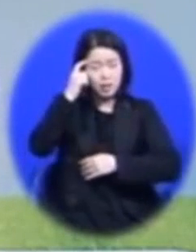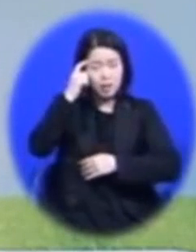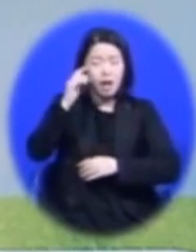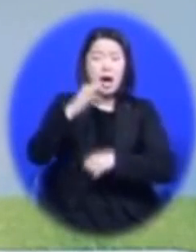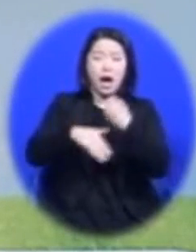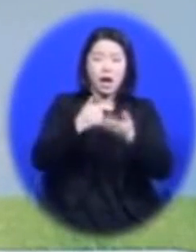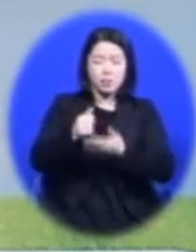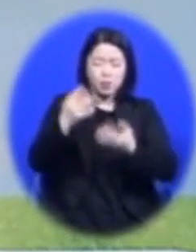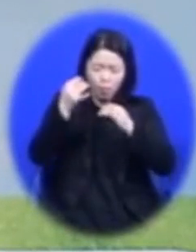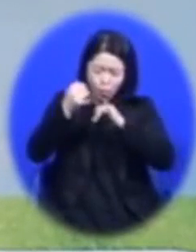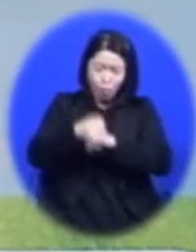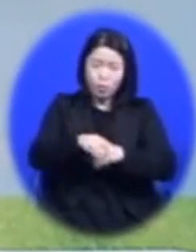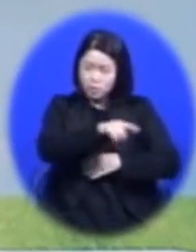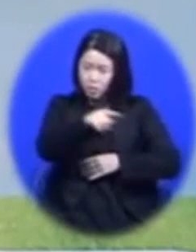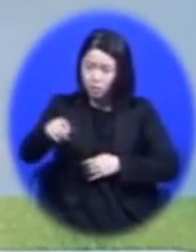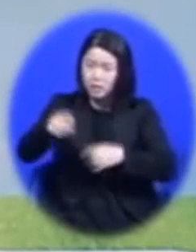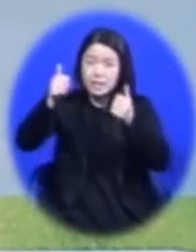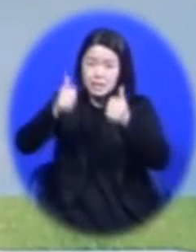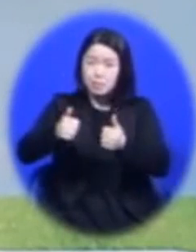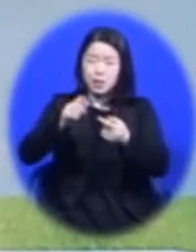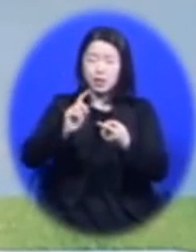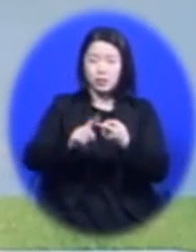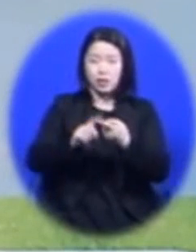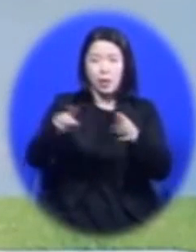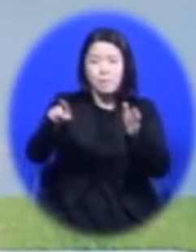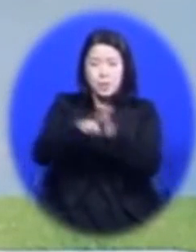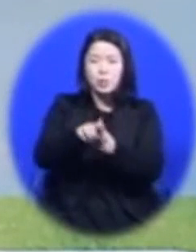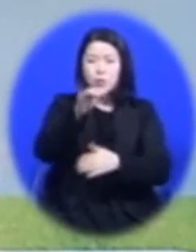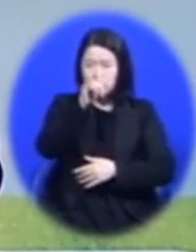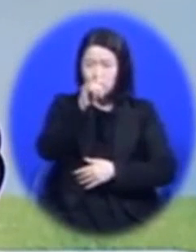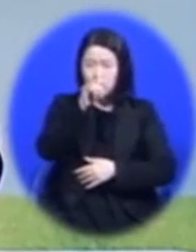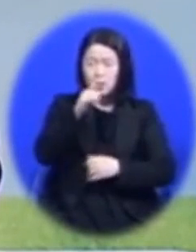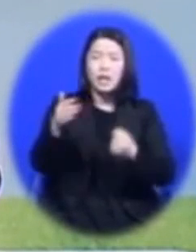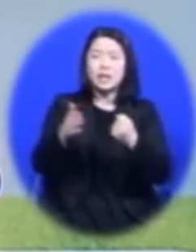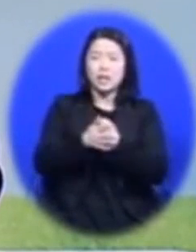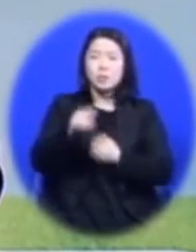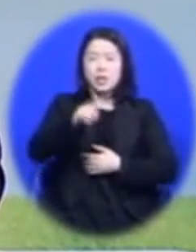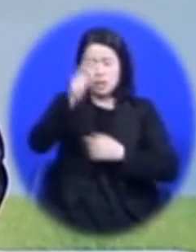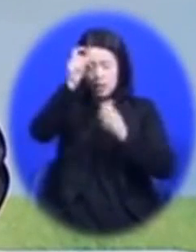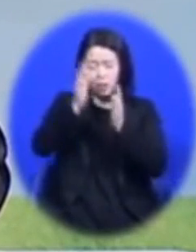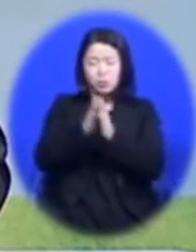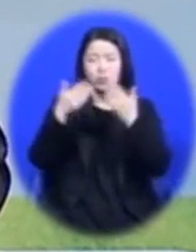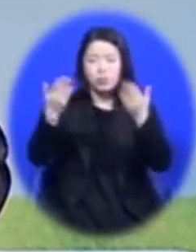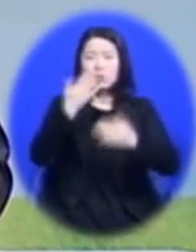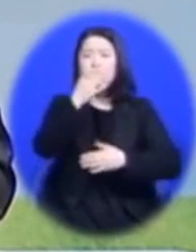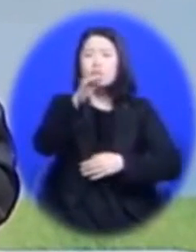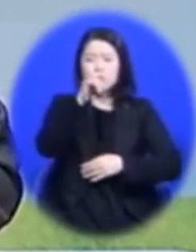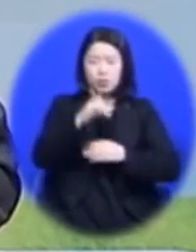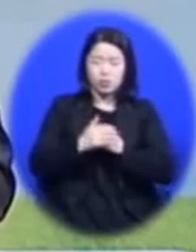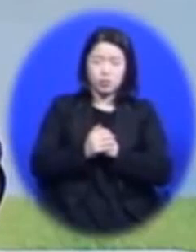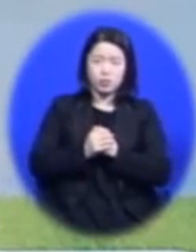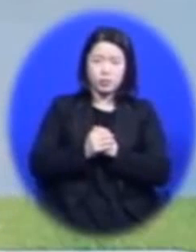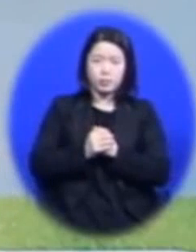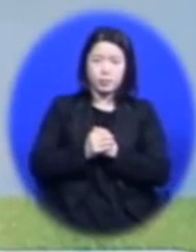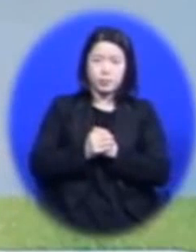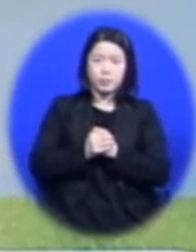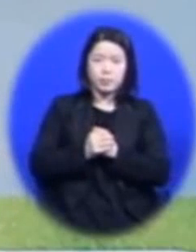반드시 그들을 심판하실 것이다, 그걸 믿고 있는 거예요. 그러니까 이 기도를 드리는 거죠.